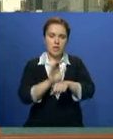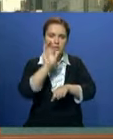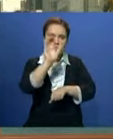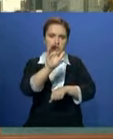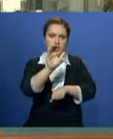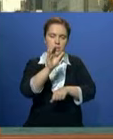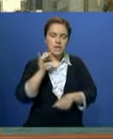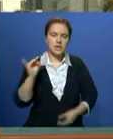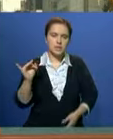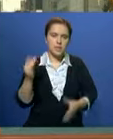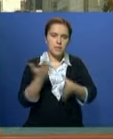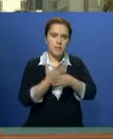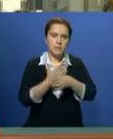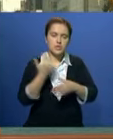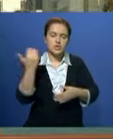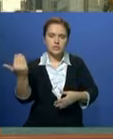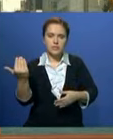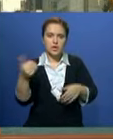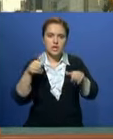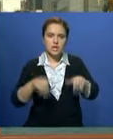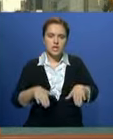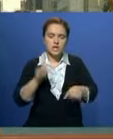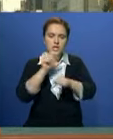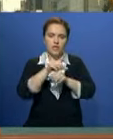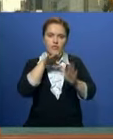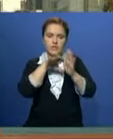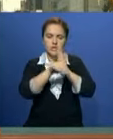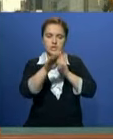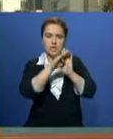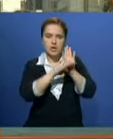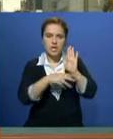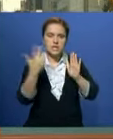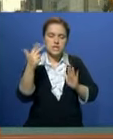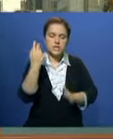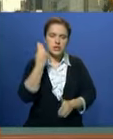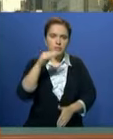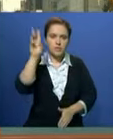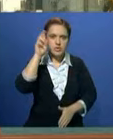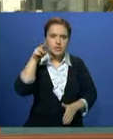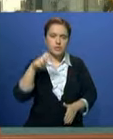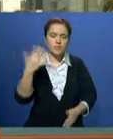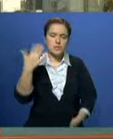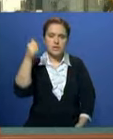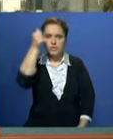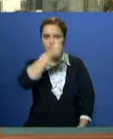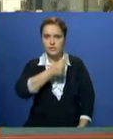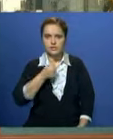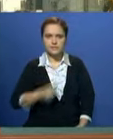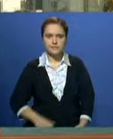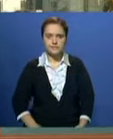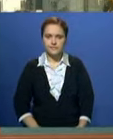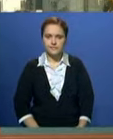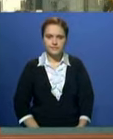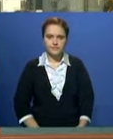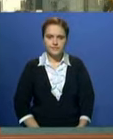континенте и помочь ему решить задачу войти в тридцатку экономически развитых стран к 2050 году. Спасибо, Михаил